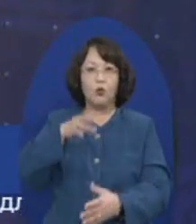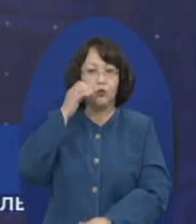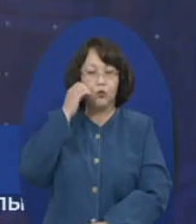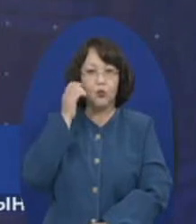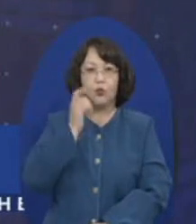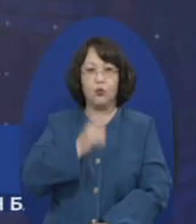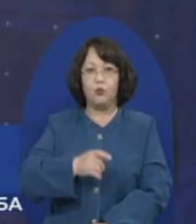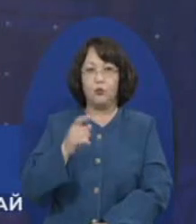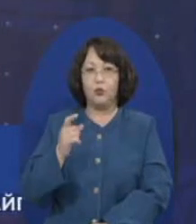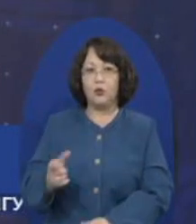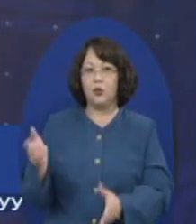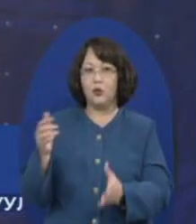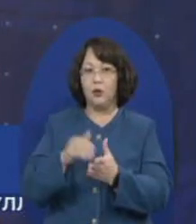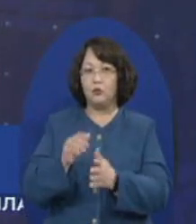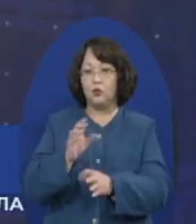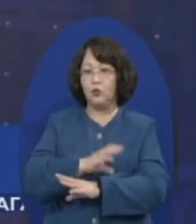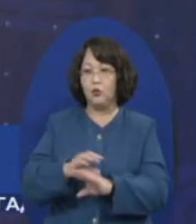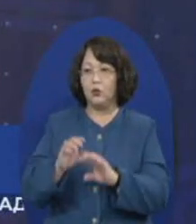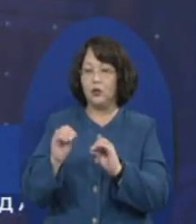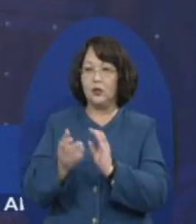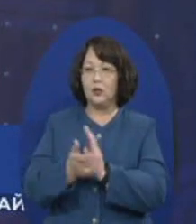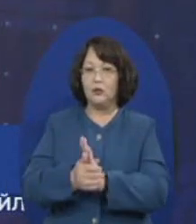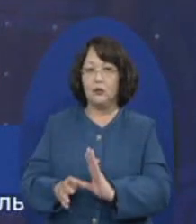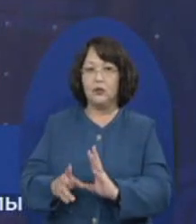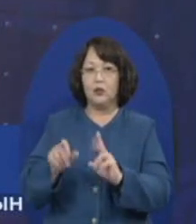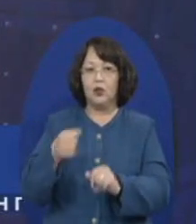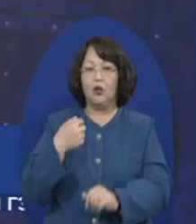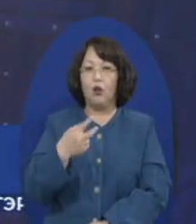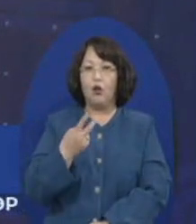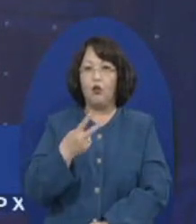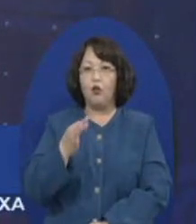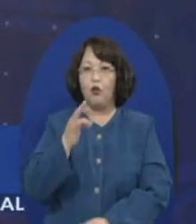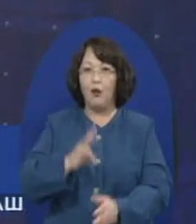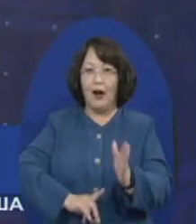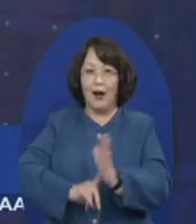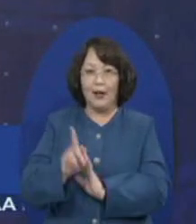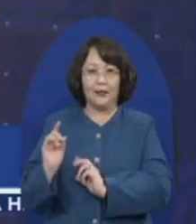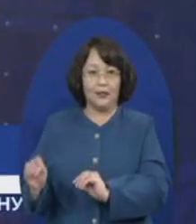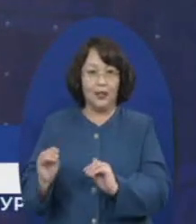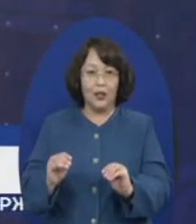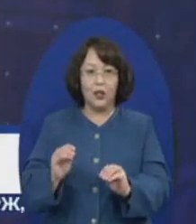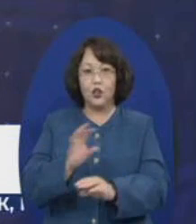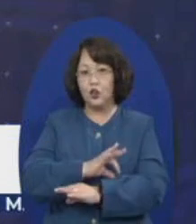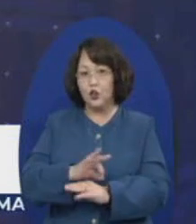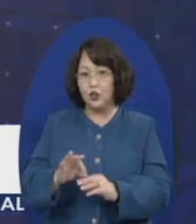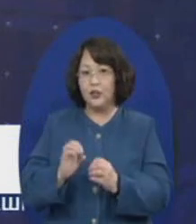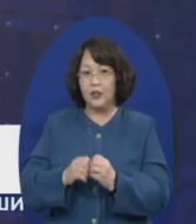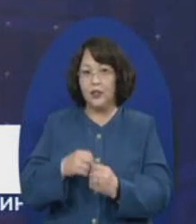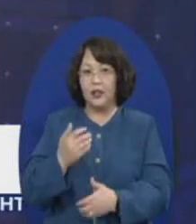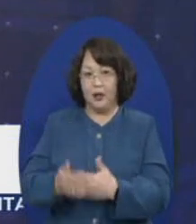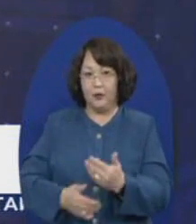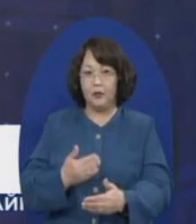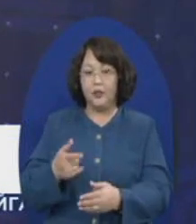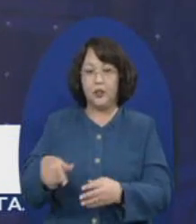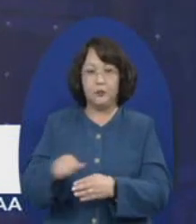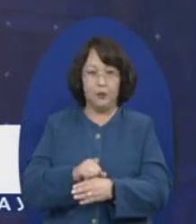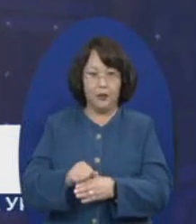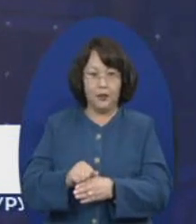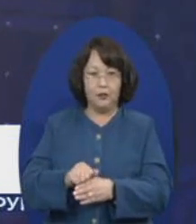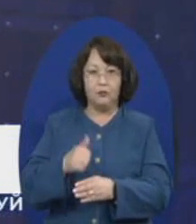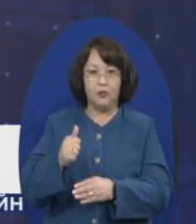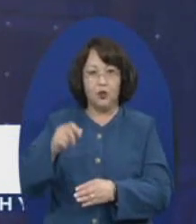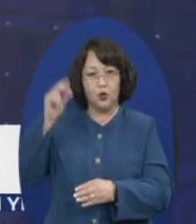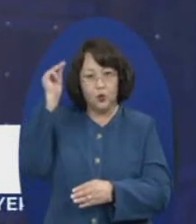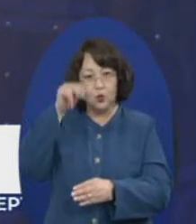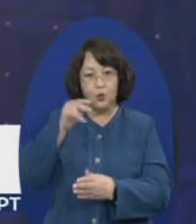одоо хүмүүс давтан мэрэгшин сургах ажлыг бол одоо 22 хоноос эхлүүлж байгаа. Өөрөөр хэлэх юм бол төсөл хэрэгжих явцад энд одоо бэлтгэгдэж